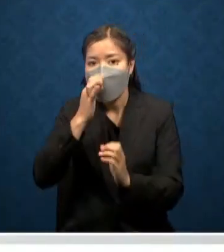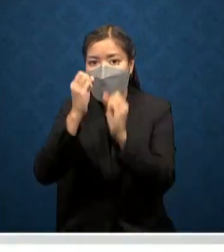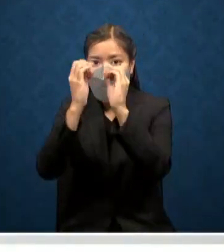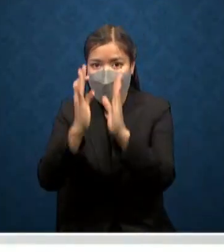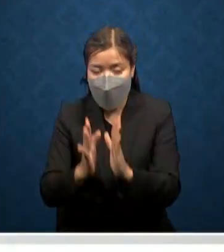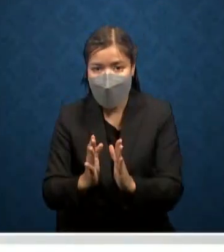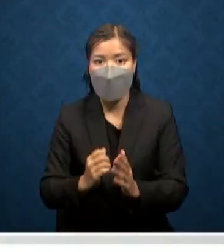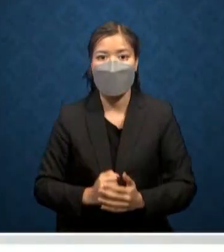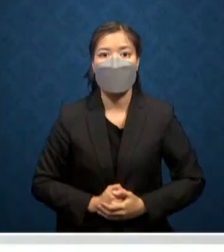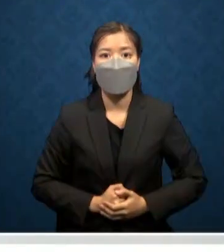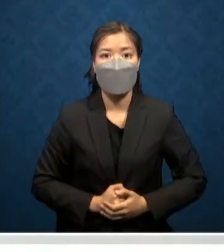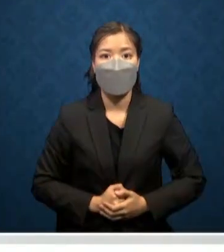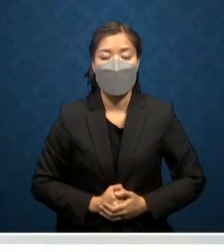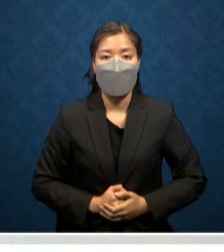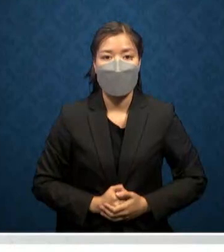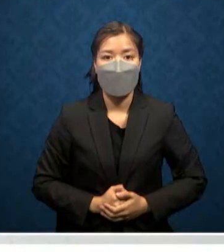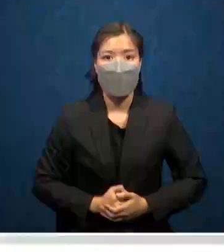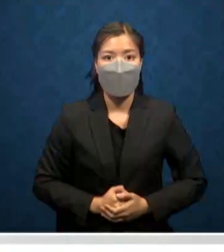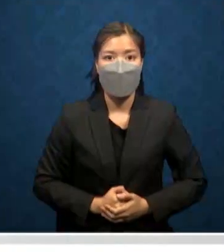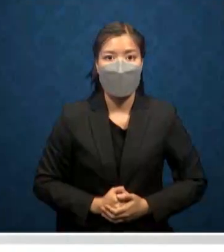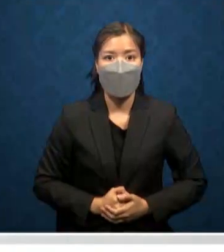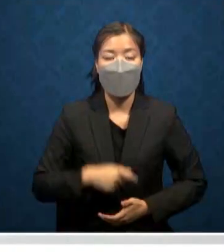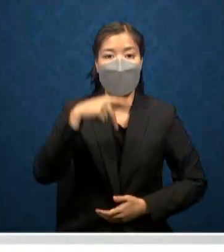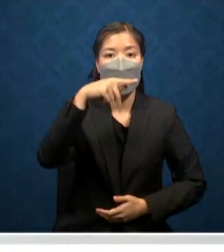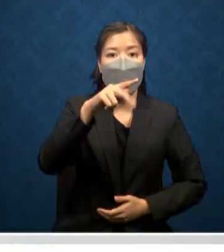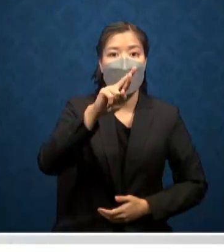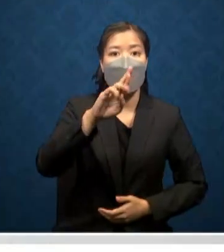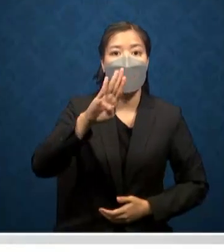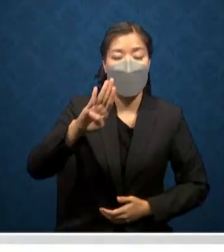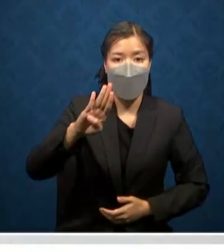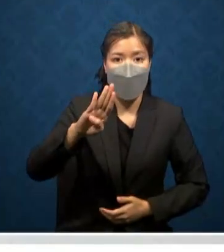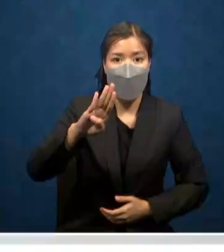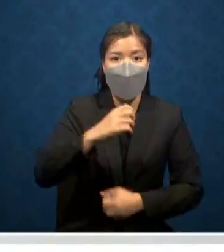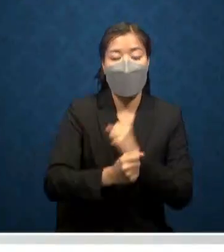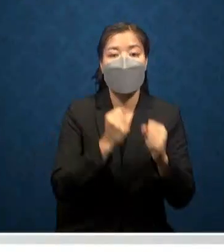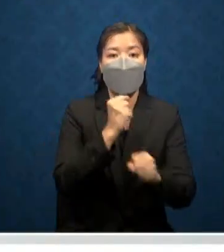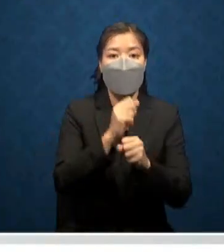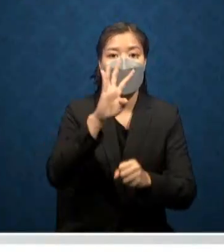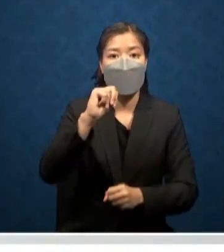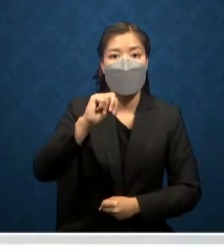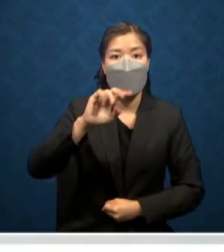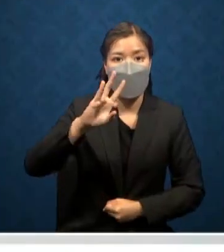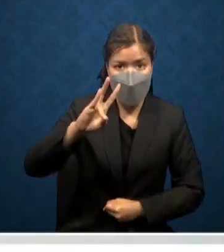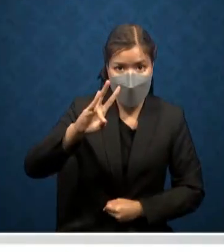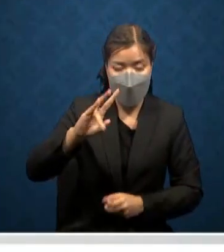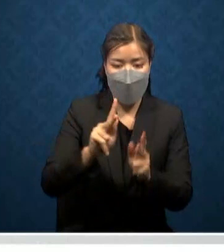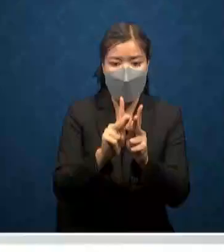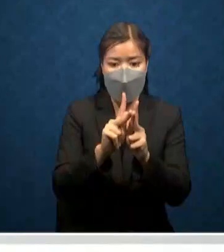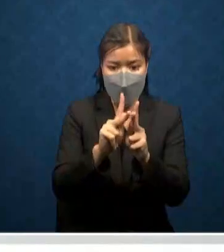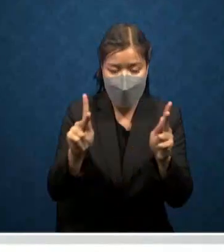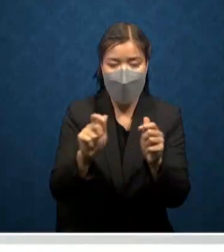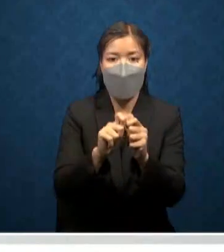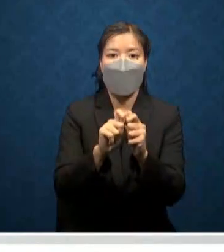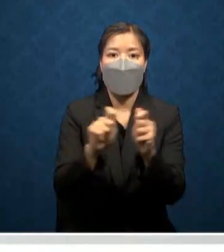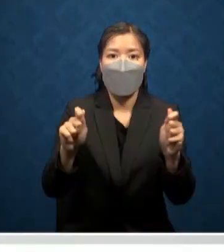การเดิมตามพร้อมหยัดระเบียบข้าราชการครูพ.ศ2517นะครับองค์ประกอบของคณะกรรมการอนุกรรมการ